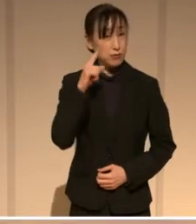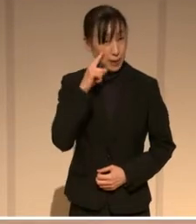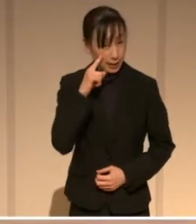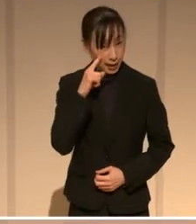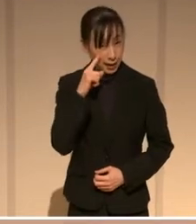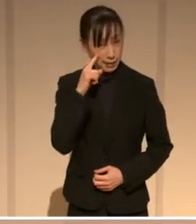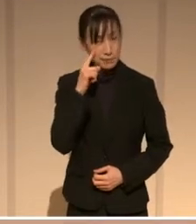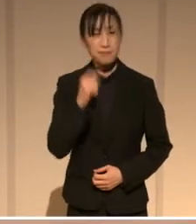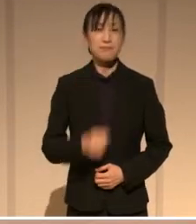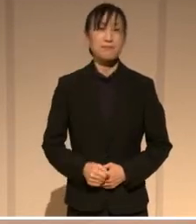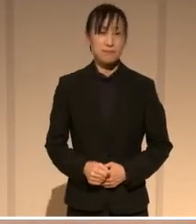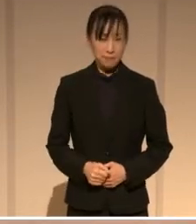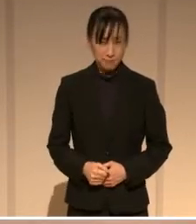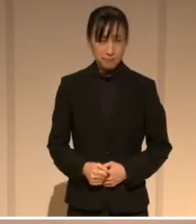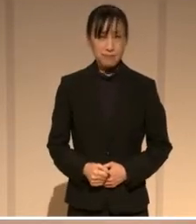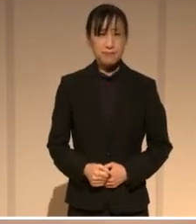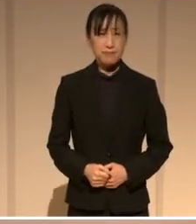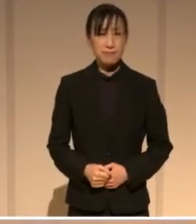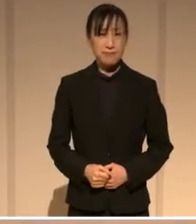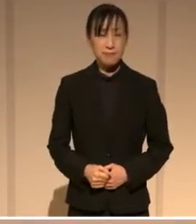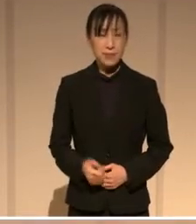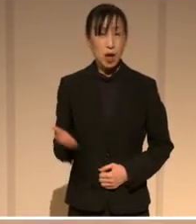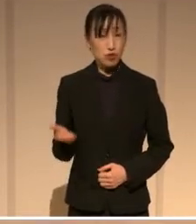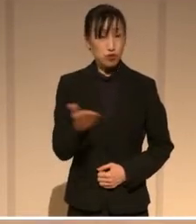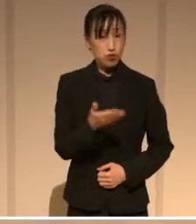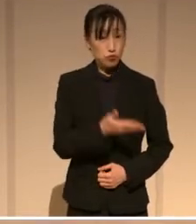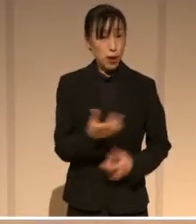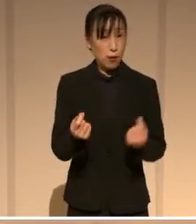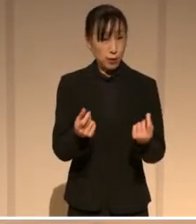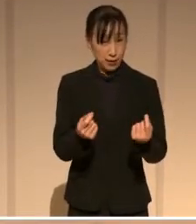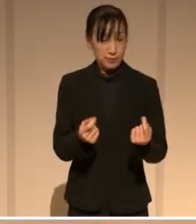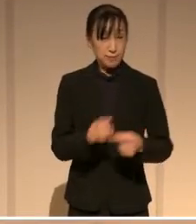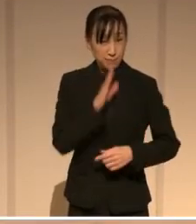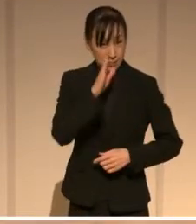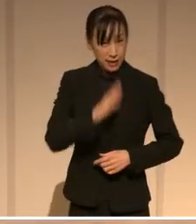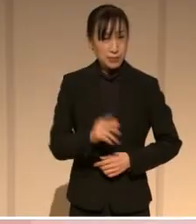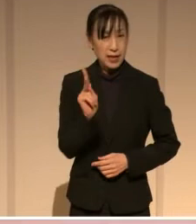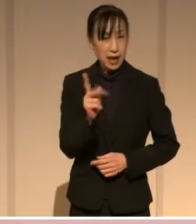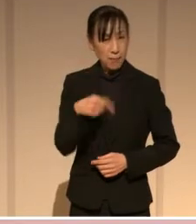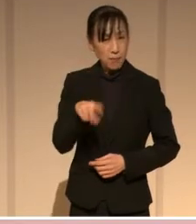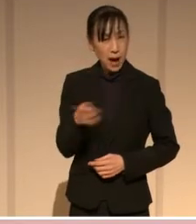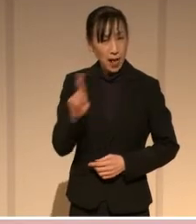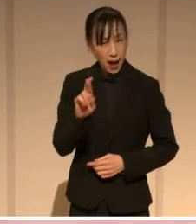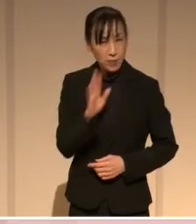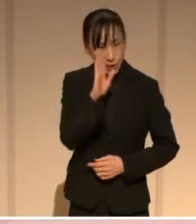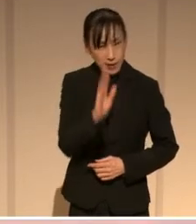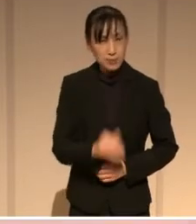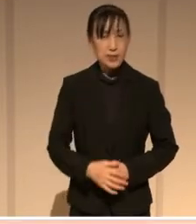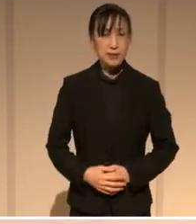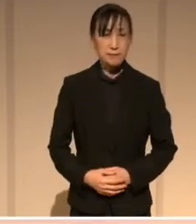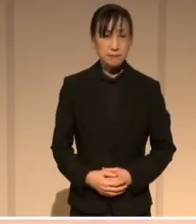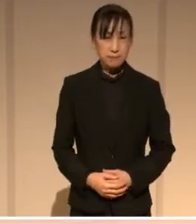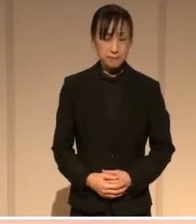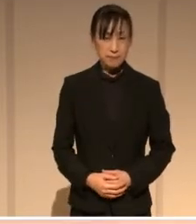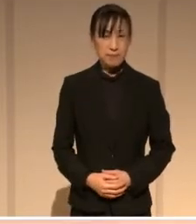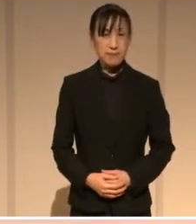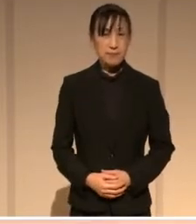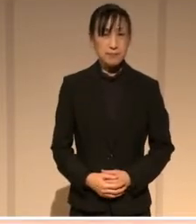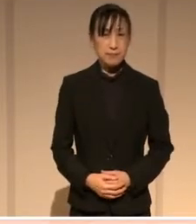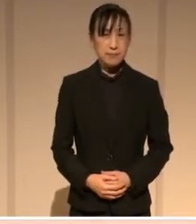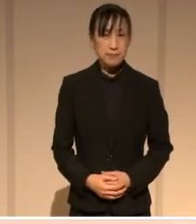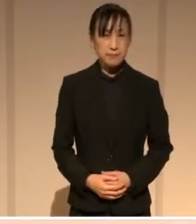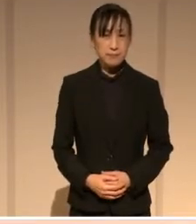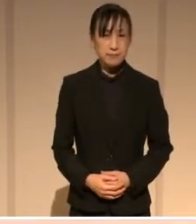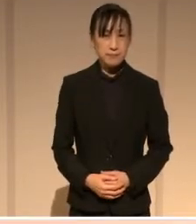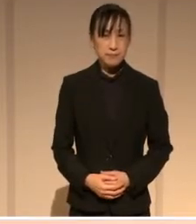ありますどう目と同じ順番で投げていただきますのでパラさんからお願いしますじゃ右